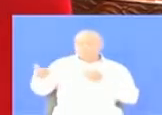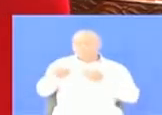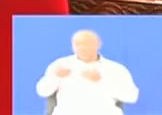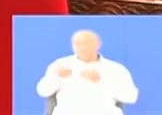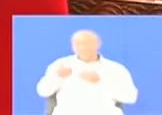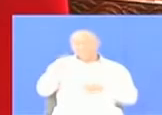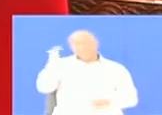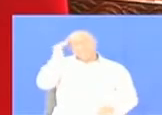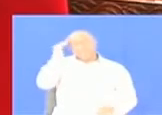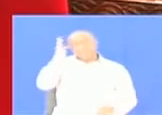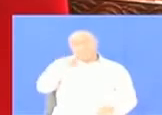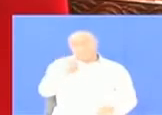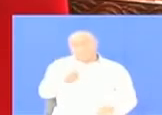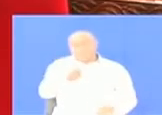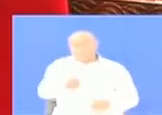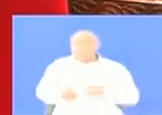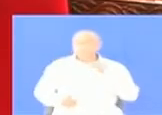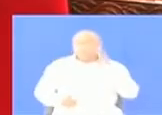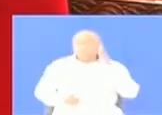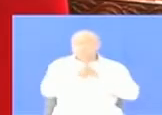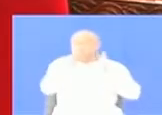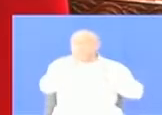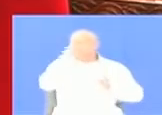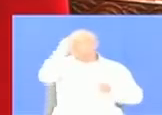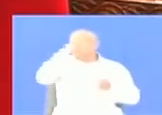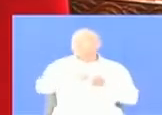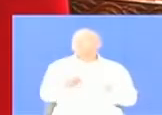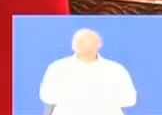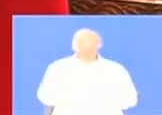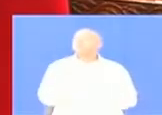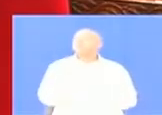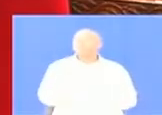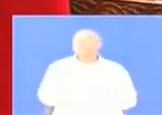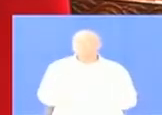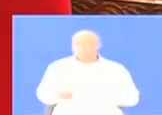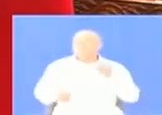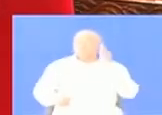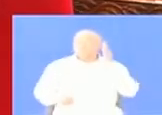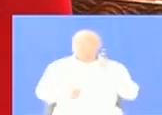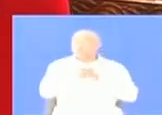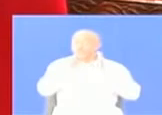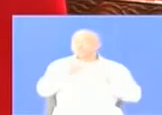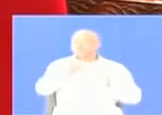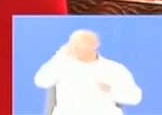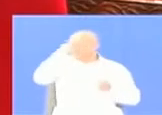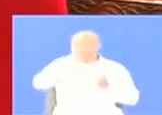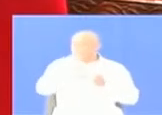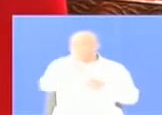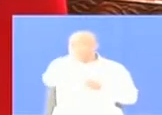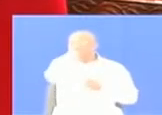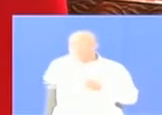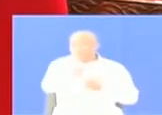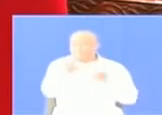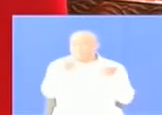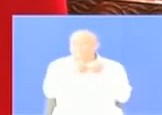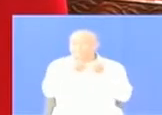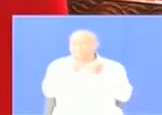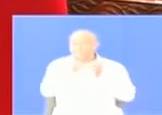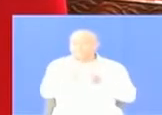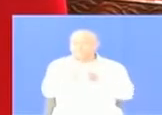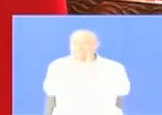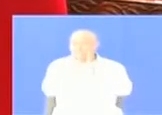kiongozi mzuri ni yule anayetengeneza njia,